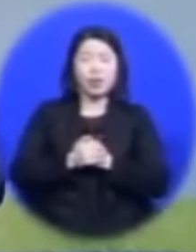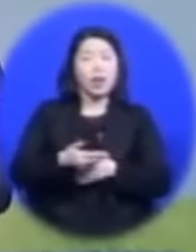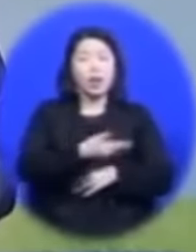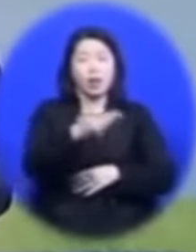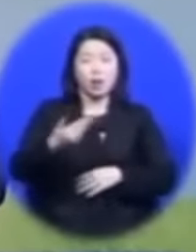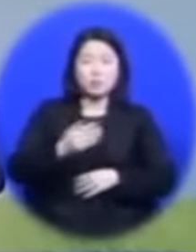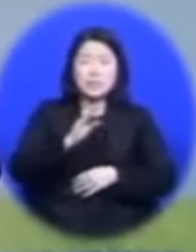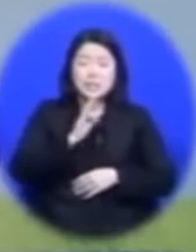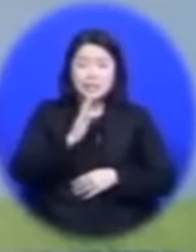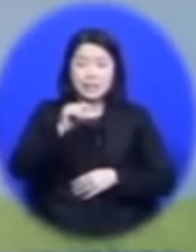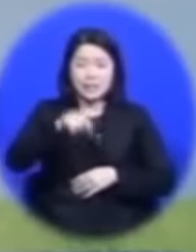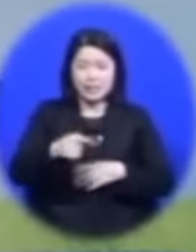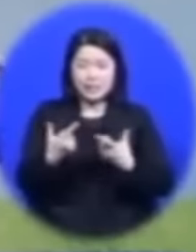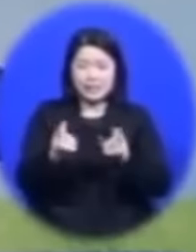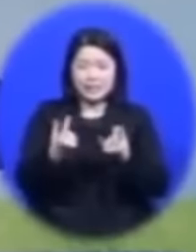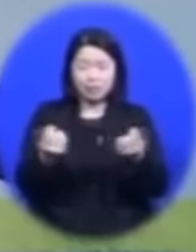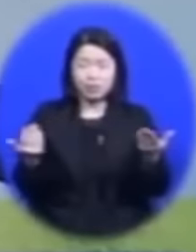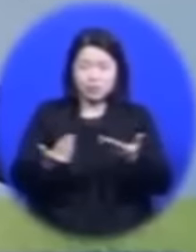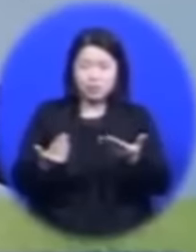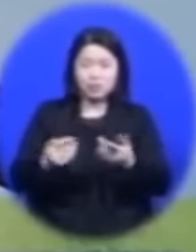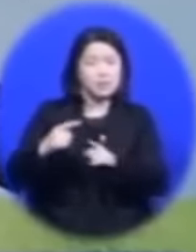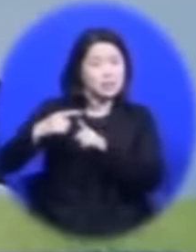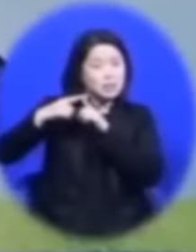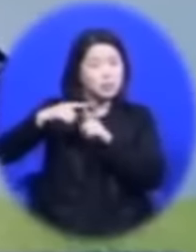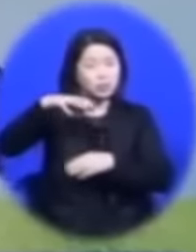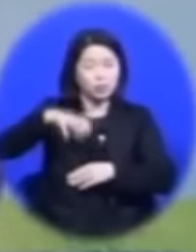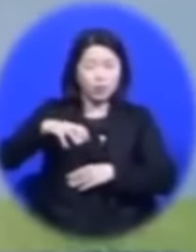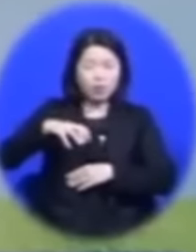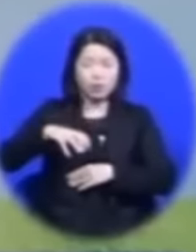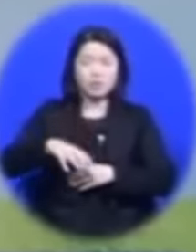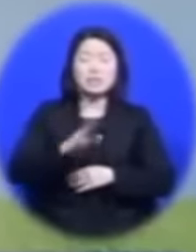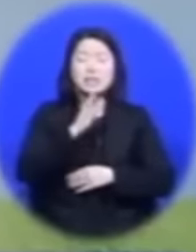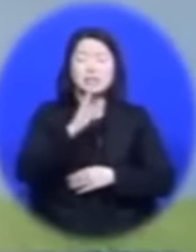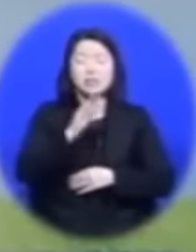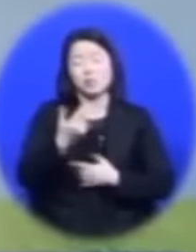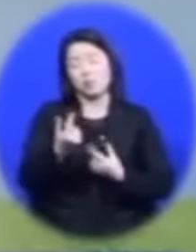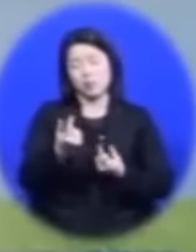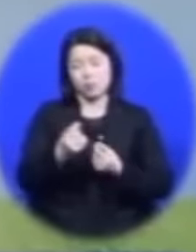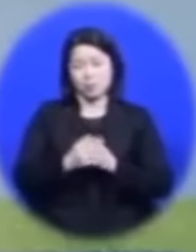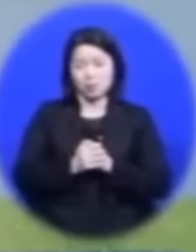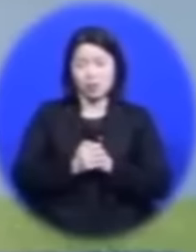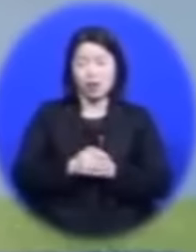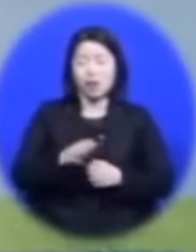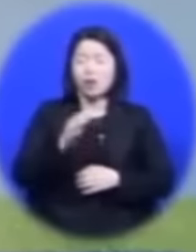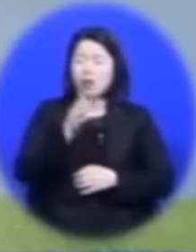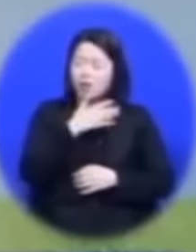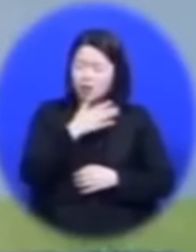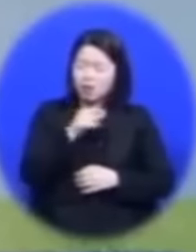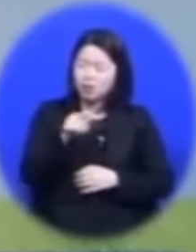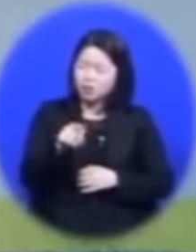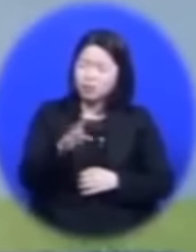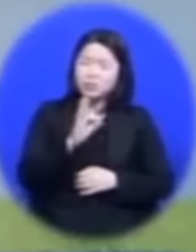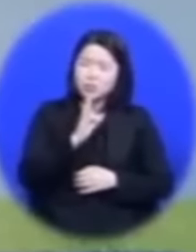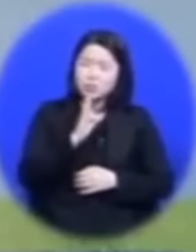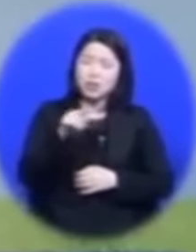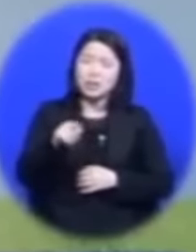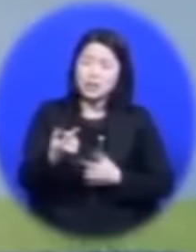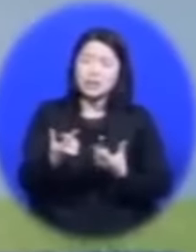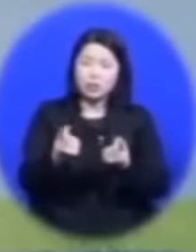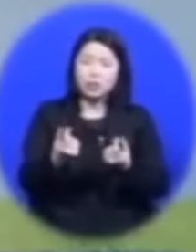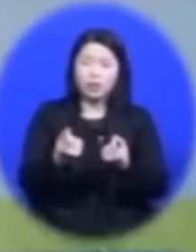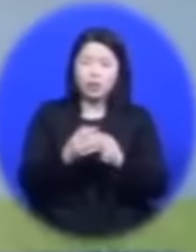여러분 실제로 이런 일이 순교 현장에 가보니까 실제였다니까요. 야 정말 어쩌면